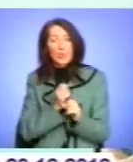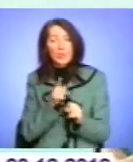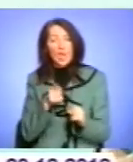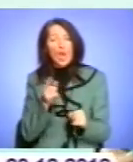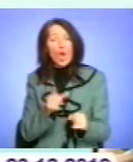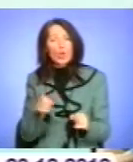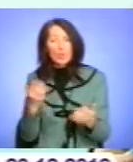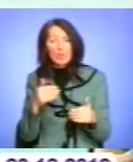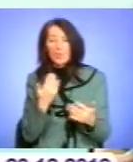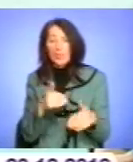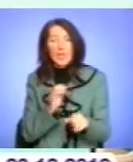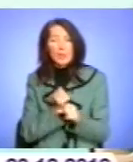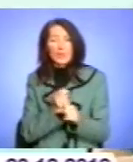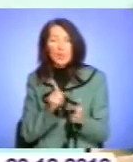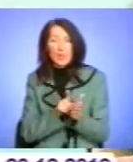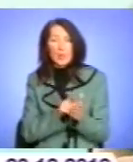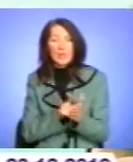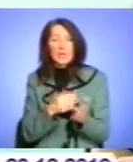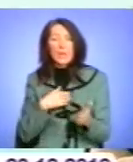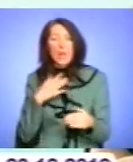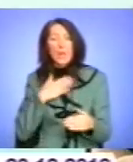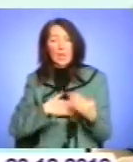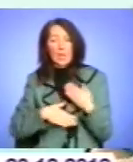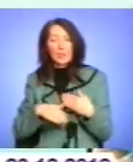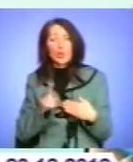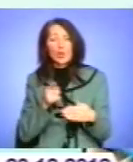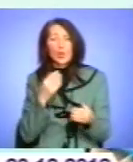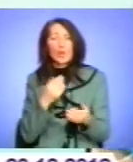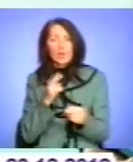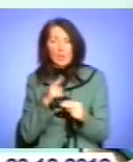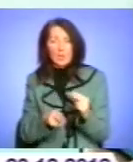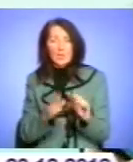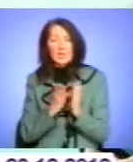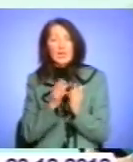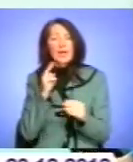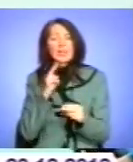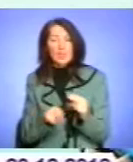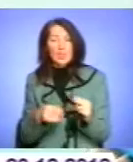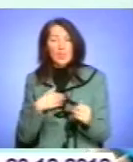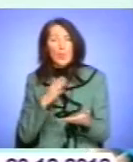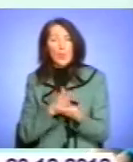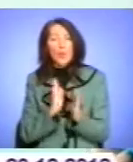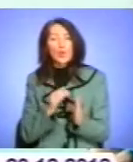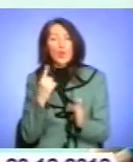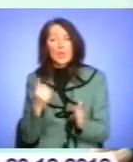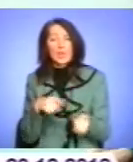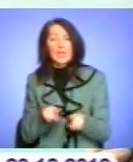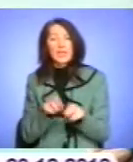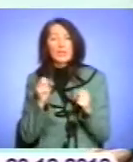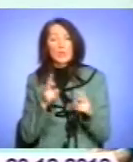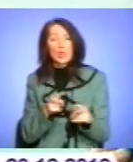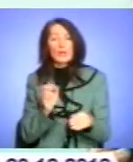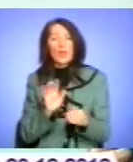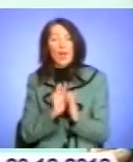на пенсію пішли. І нам приємно, що нарешті вона завершена, що нарешті ми хоч маємо одне таке спеціалізоване видання,